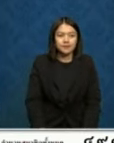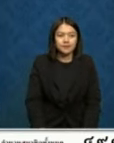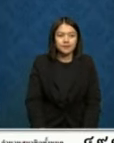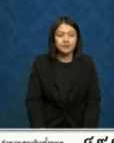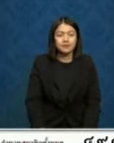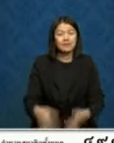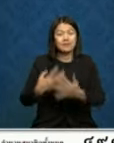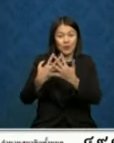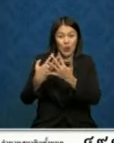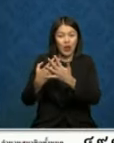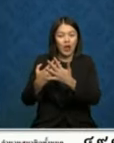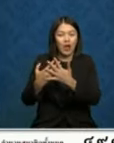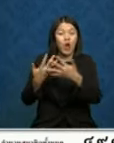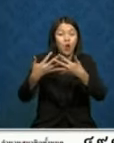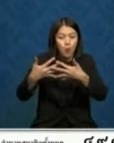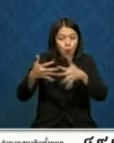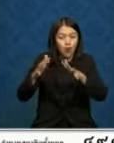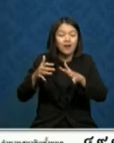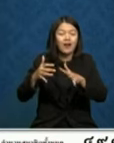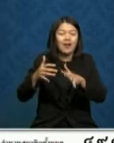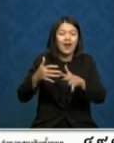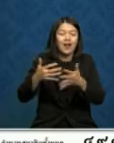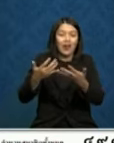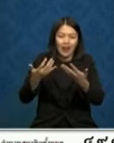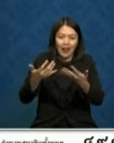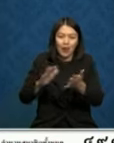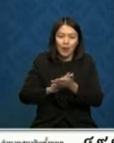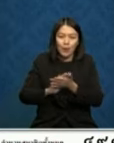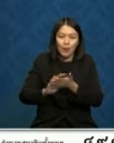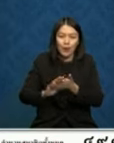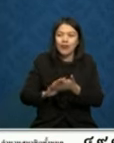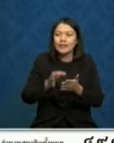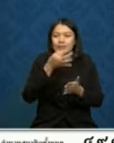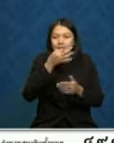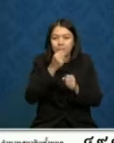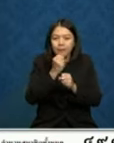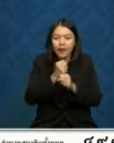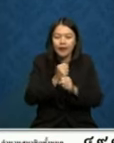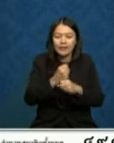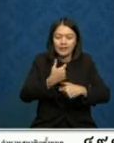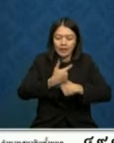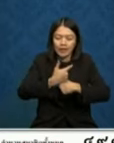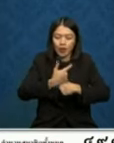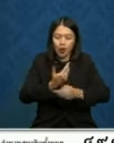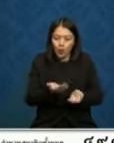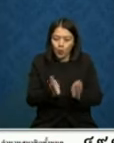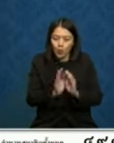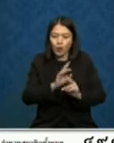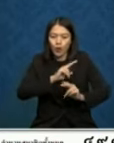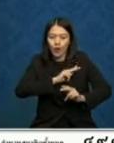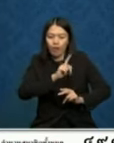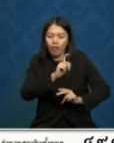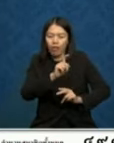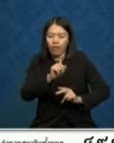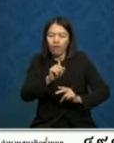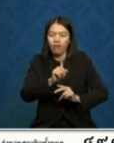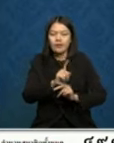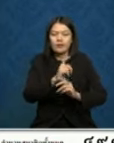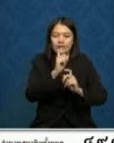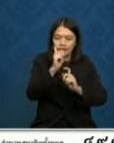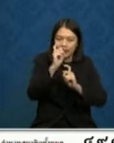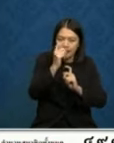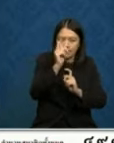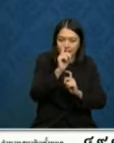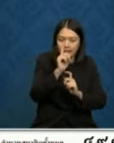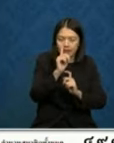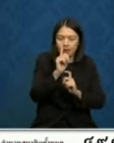ที่ผู้ต้องขังค่ะที่พ้นโทษออกมาจากเรือนจำแล้วเนี่ยแล้วไม่สามารถที่จะประกอบอาชีพเพื่อเลี้ยงตนเองและครอบครัวได้ถือว่าเป็นหนึ่งในความสุ่มเสี่ยงนะคะที่